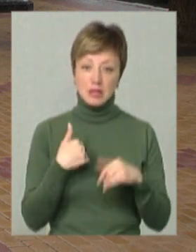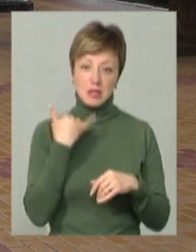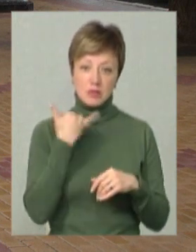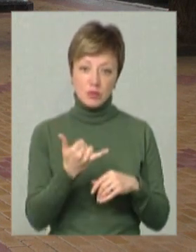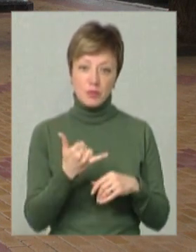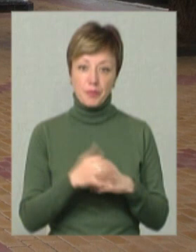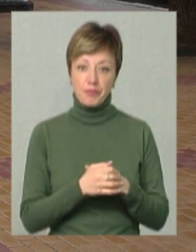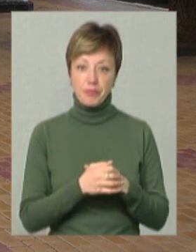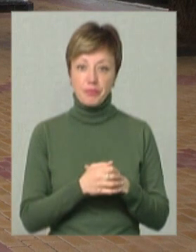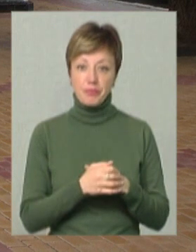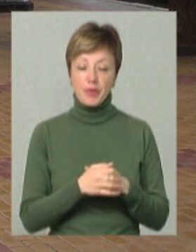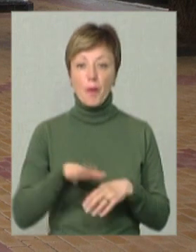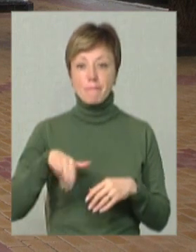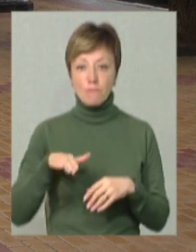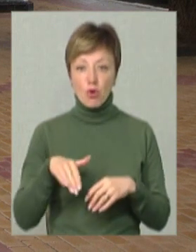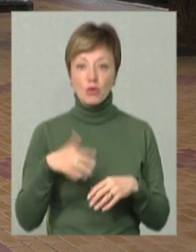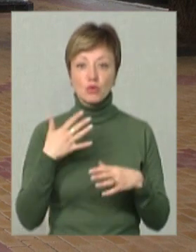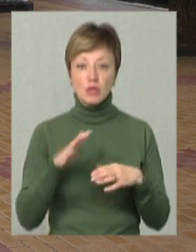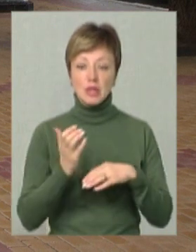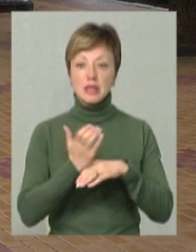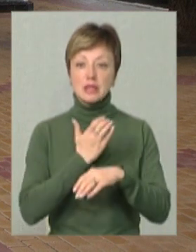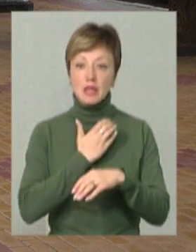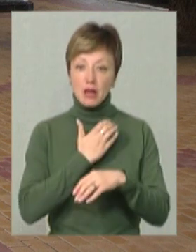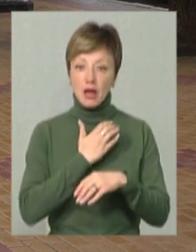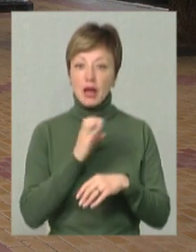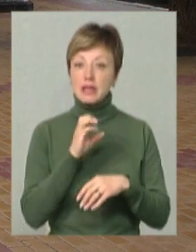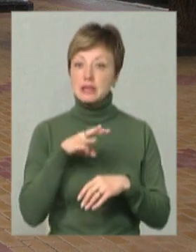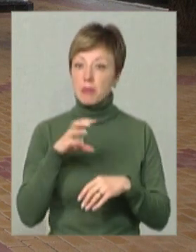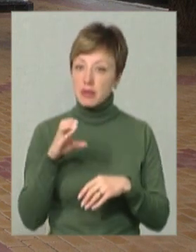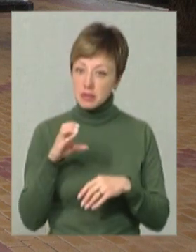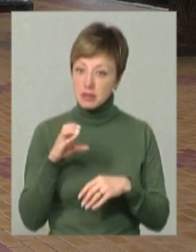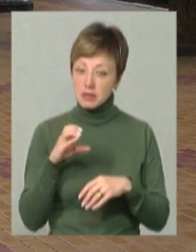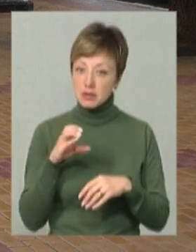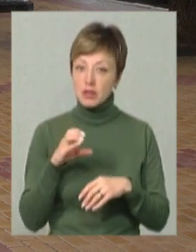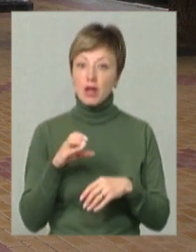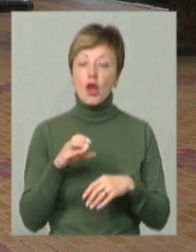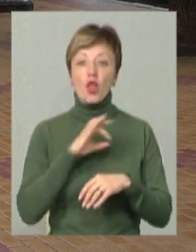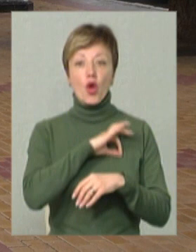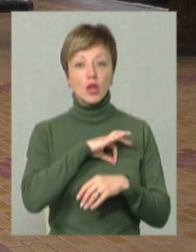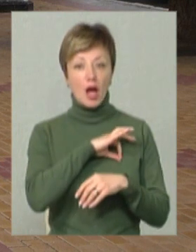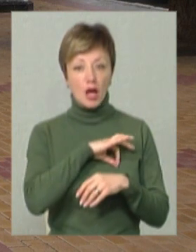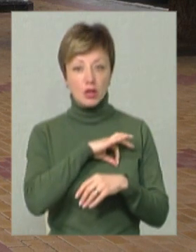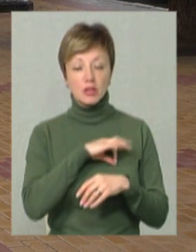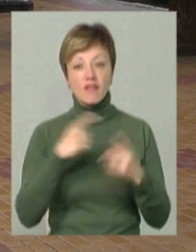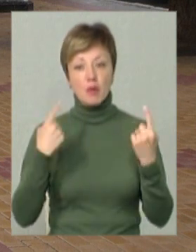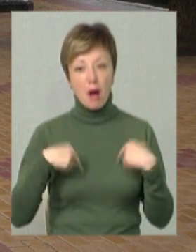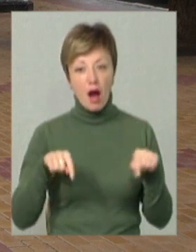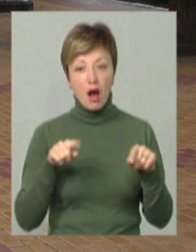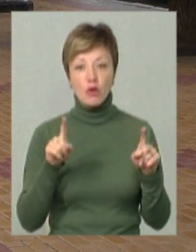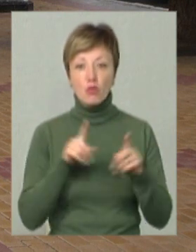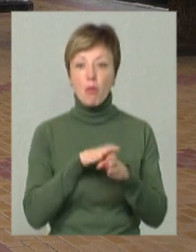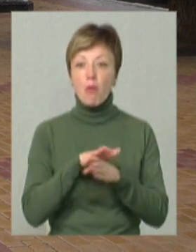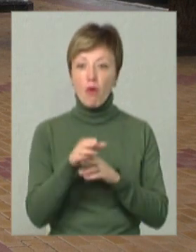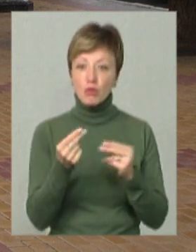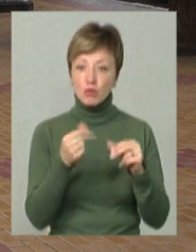вам зателефоную. Потім він вже надсилає смс-повідомлення, що нотаріус вимагає, щоб